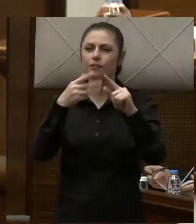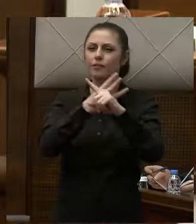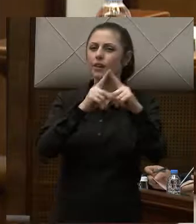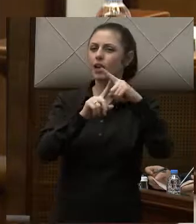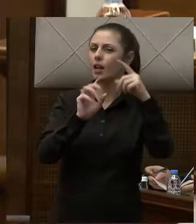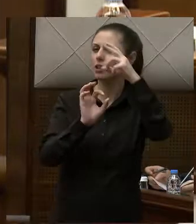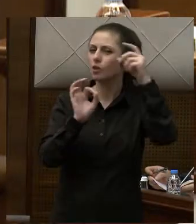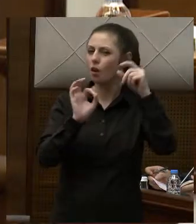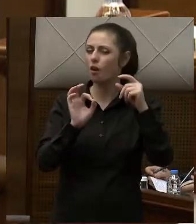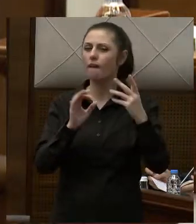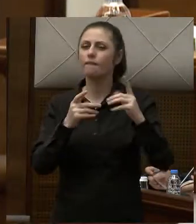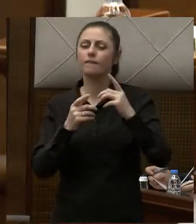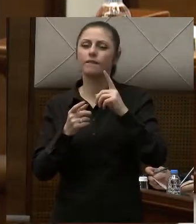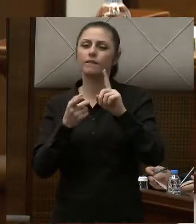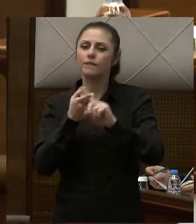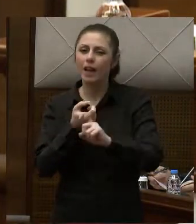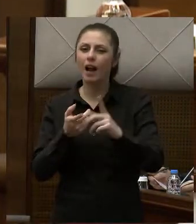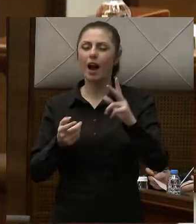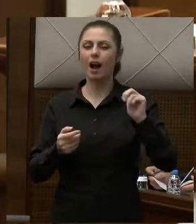asker üniforması altında